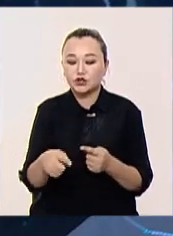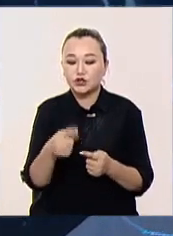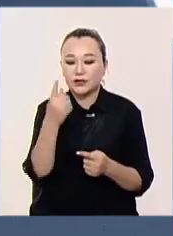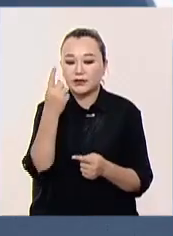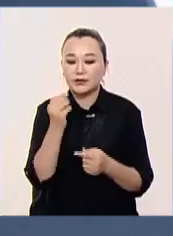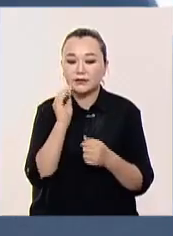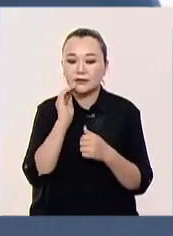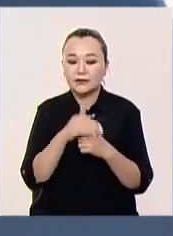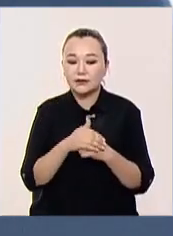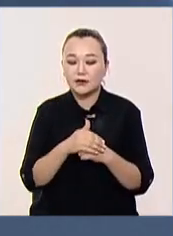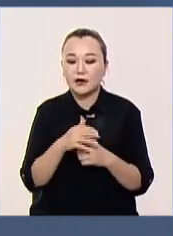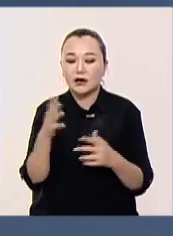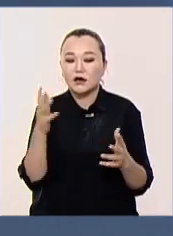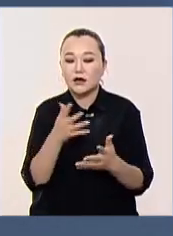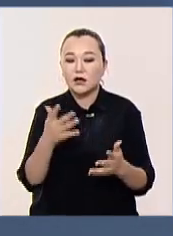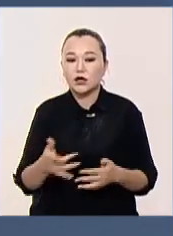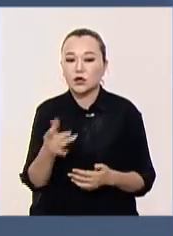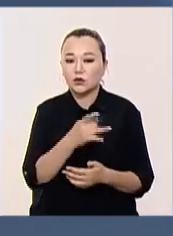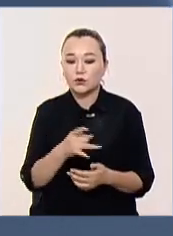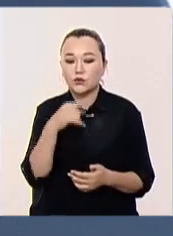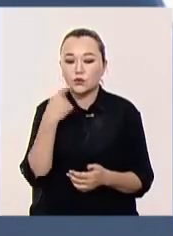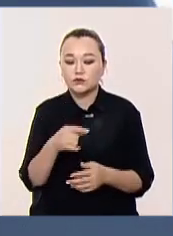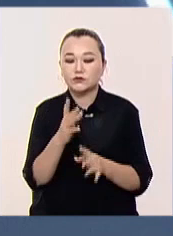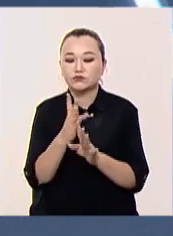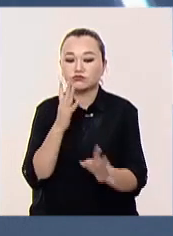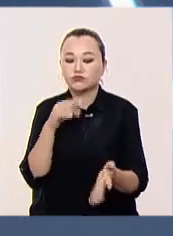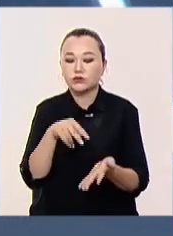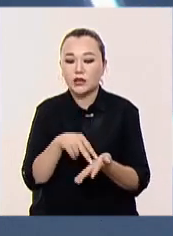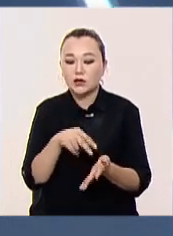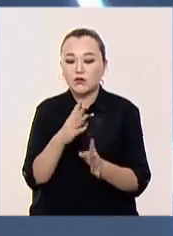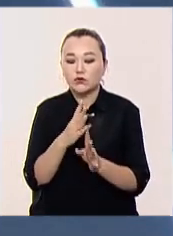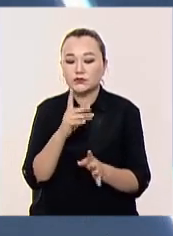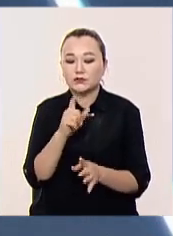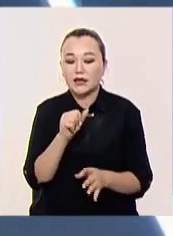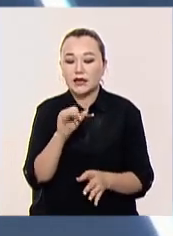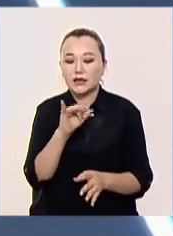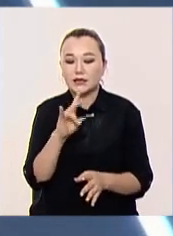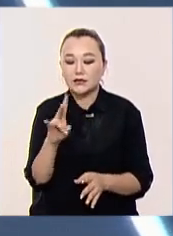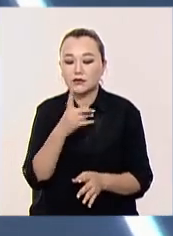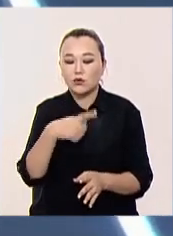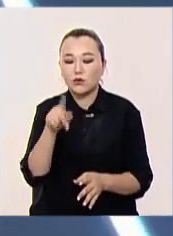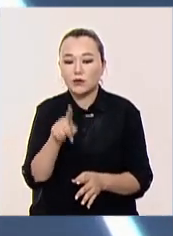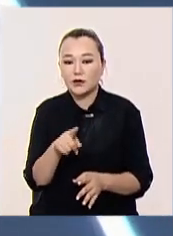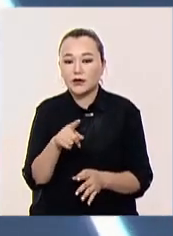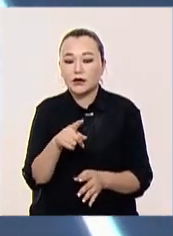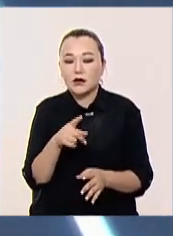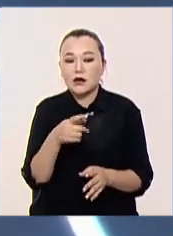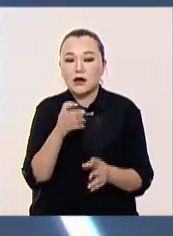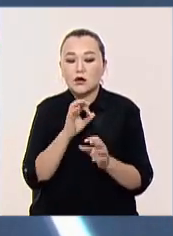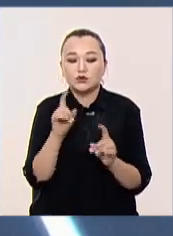дня. В каких регионах россияне выстраиваются в очереди за индивидуальным идентификационным номером